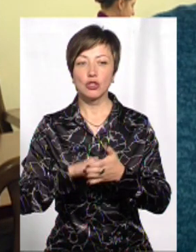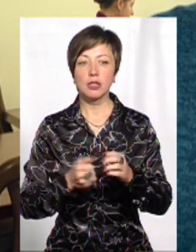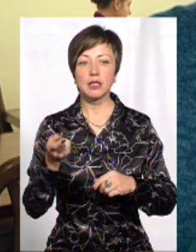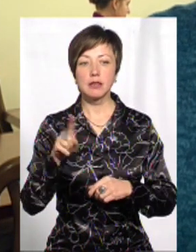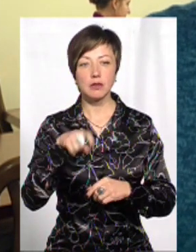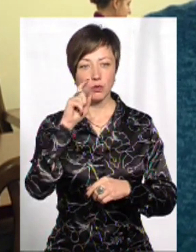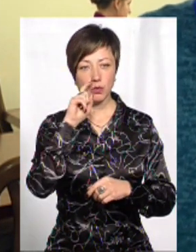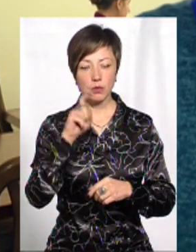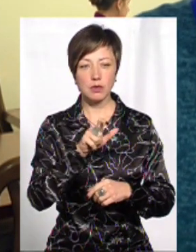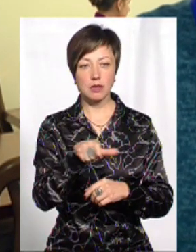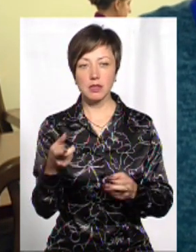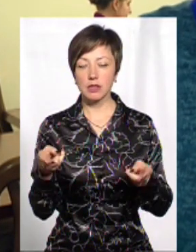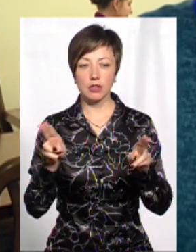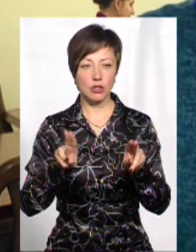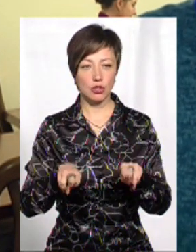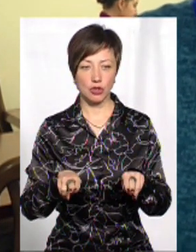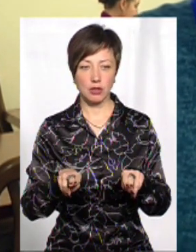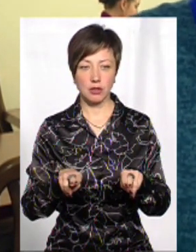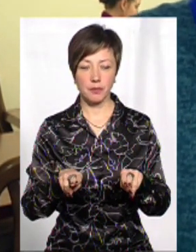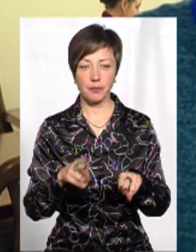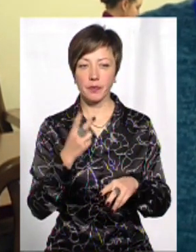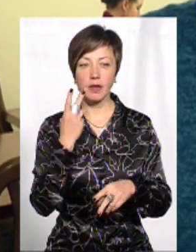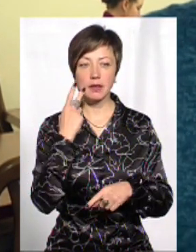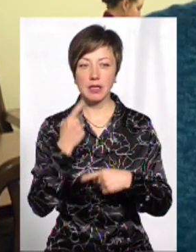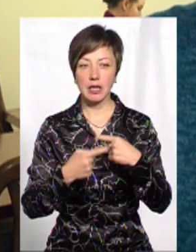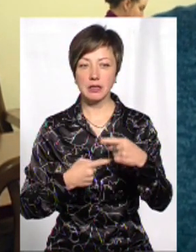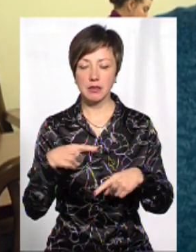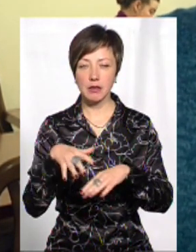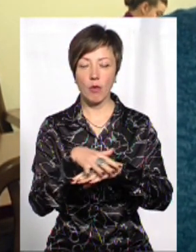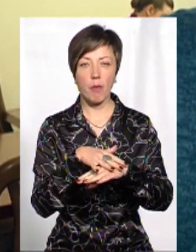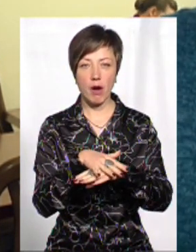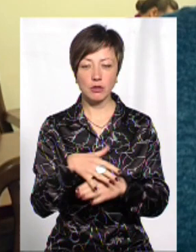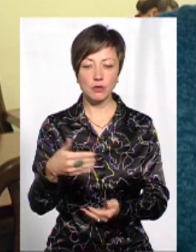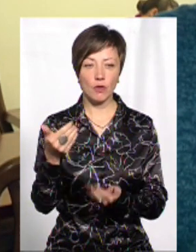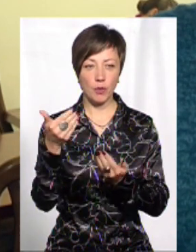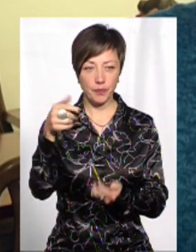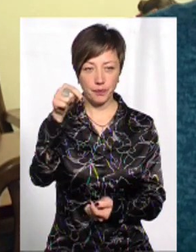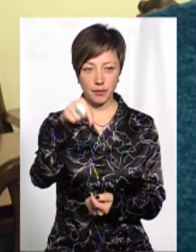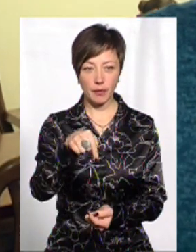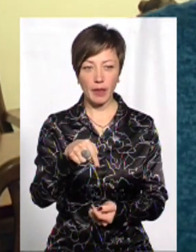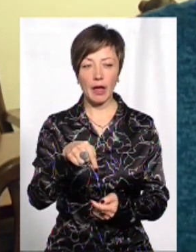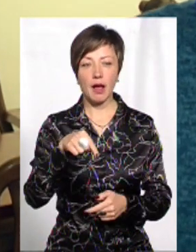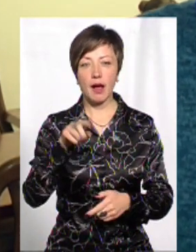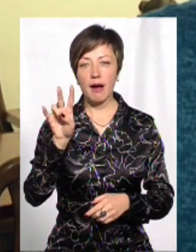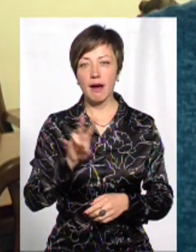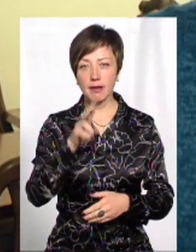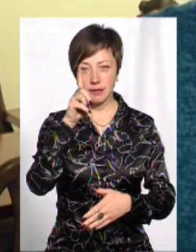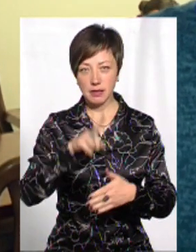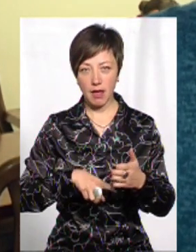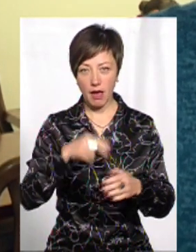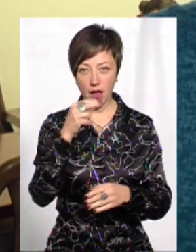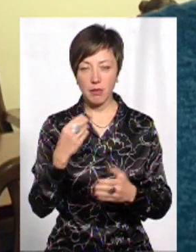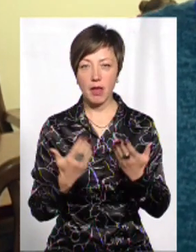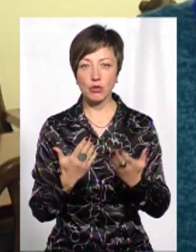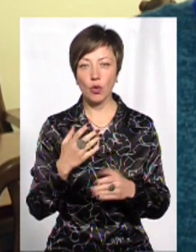українці залишаться, без сумніву, традиційно і масово саме християнами, але якщо у людини є